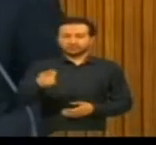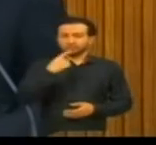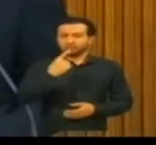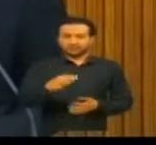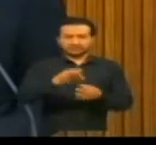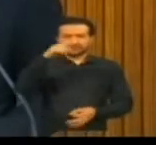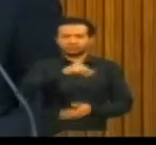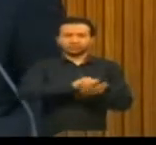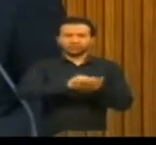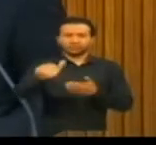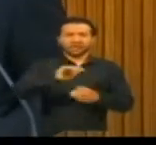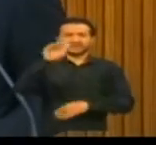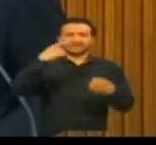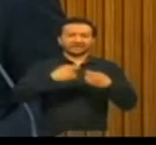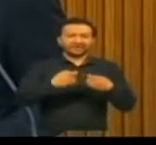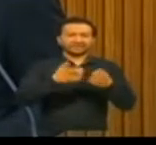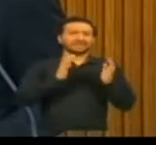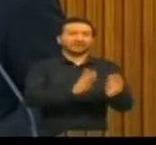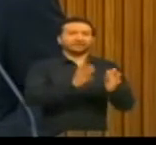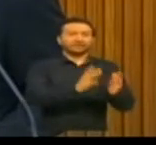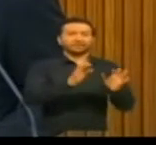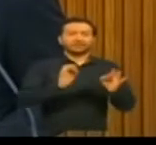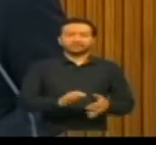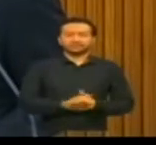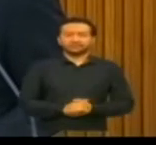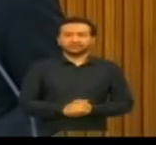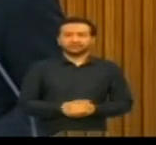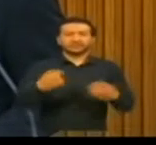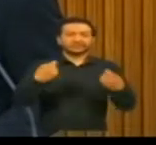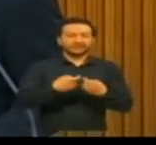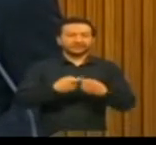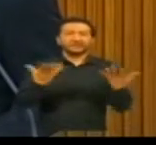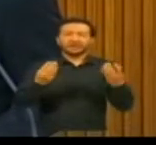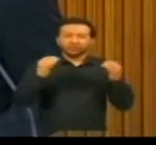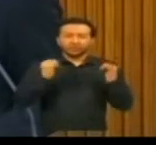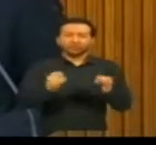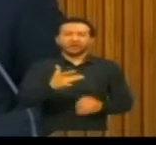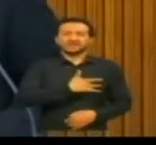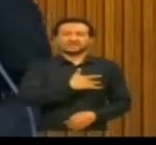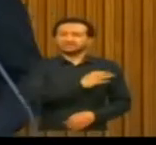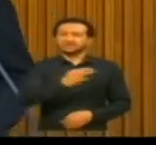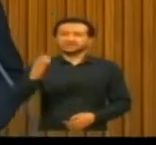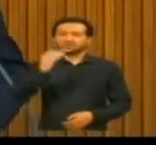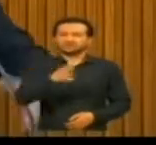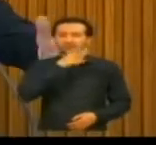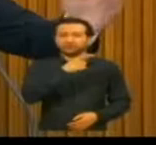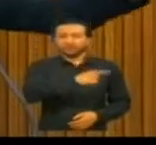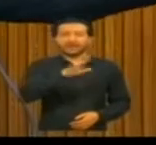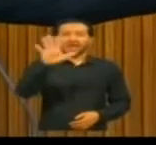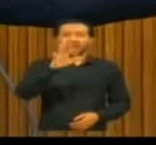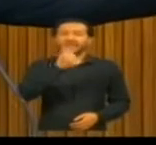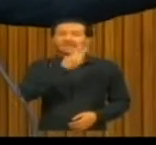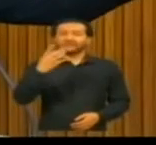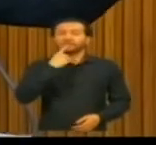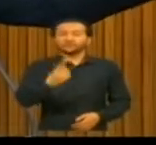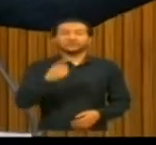kişinin bütün hayatı savaş meydanlarında geçmiş. Savaşın ne kadar acımasız olduğunu biliyor. 50 sefer söyledi,